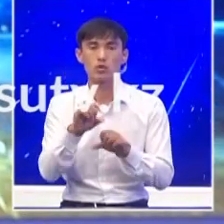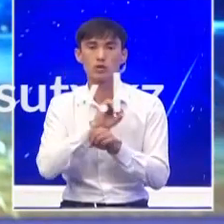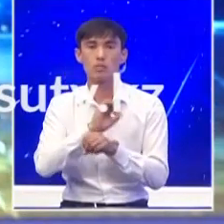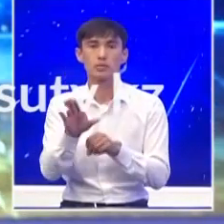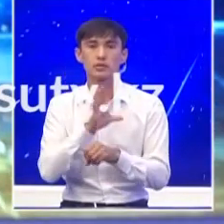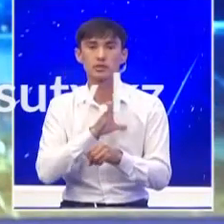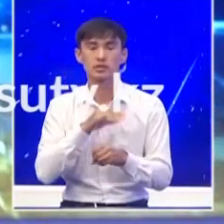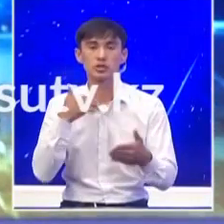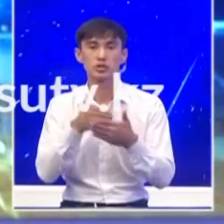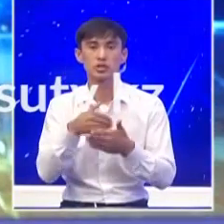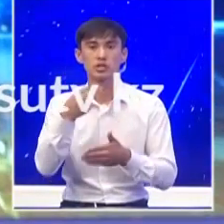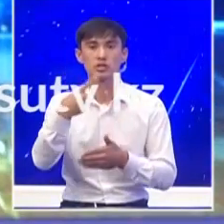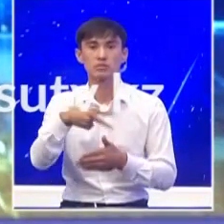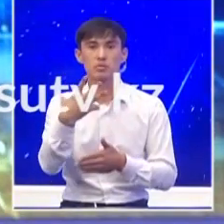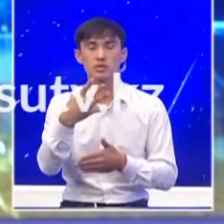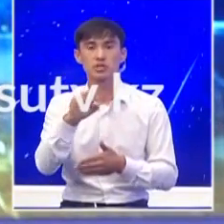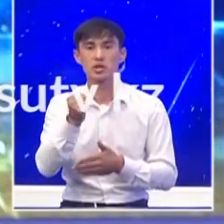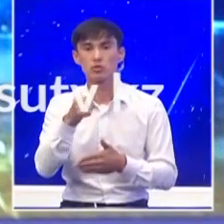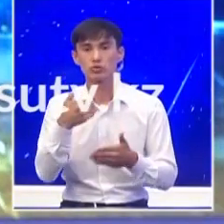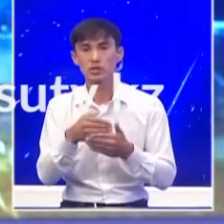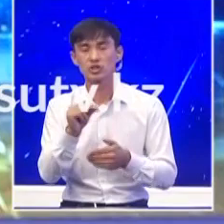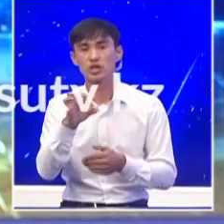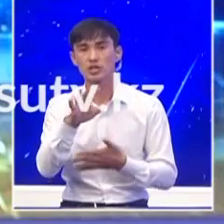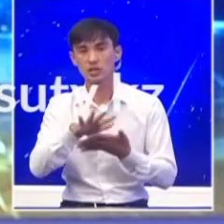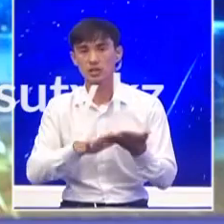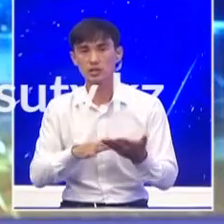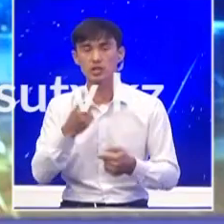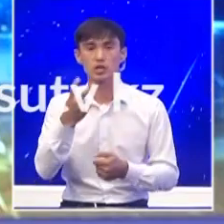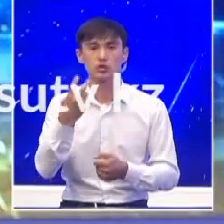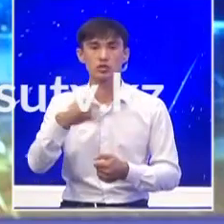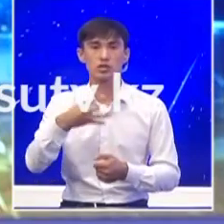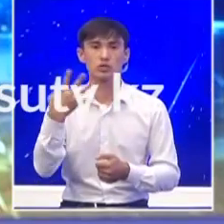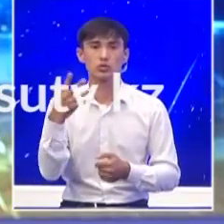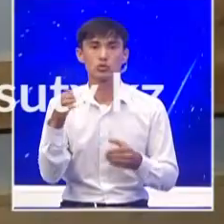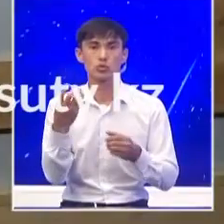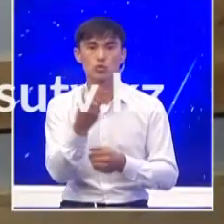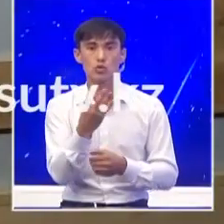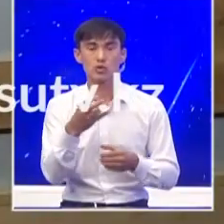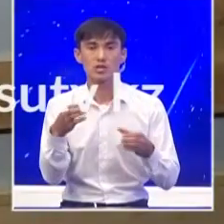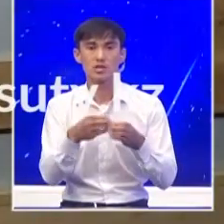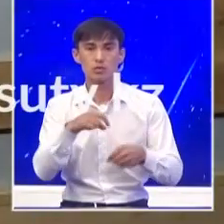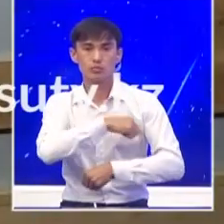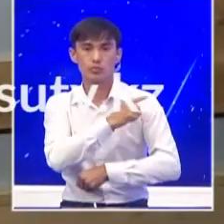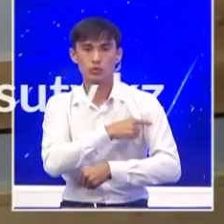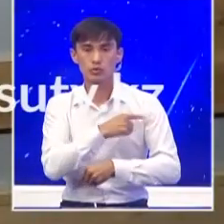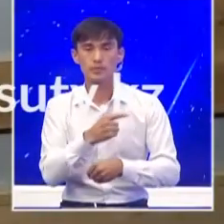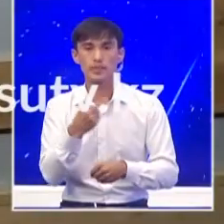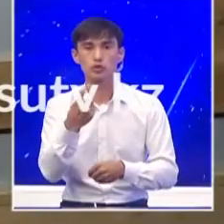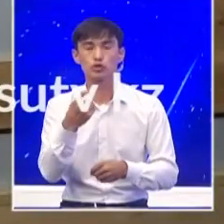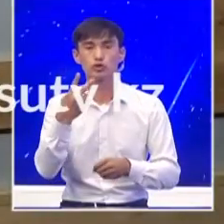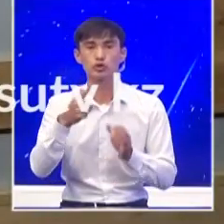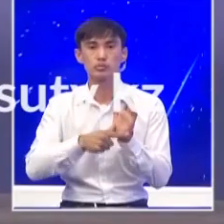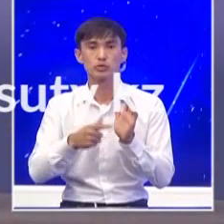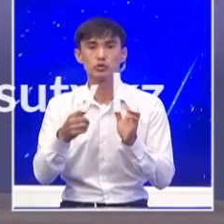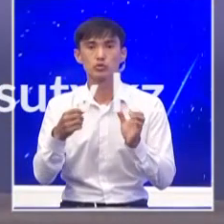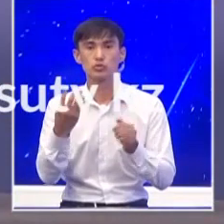тамызға дейін жалғасады. Айта кетсек, облыста қазіргі күні 244 егу пункті, оның ішінде 174 ауылдық ауруханалар мен